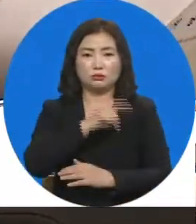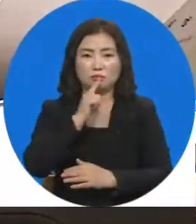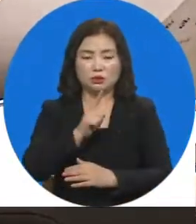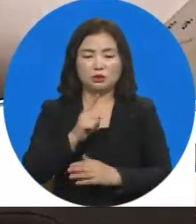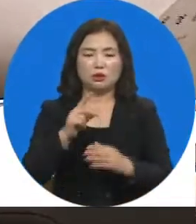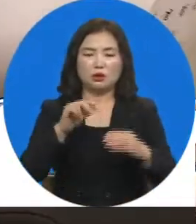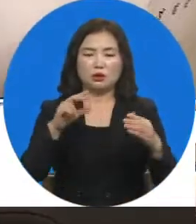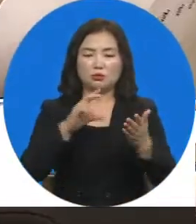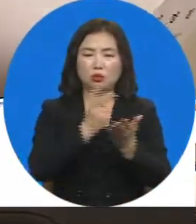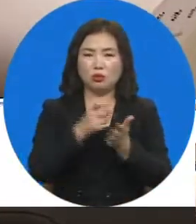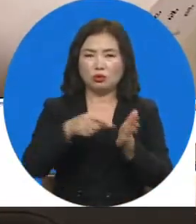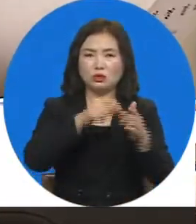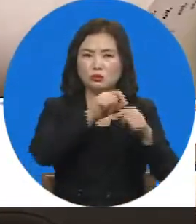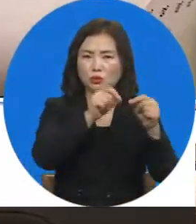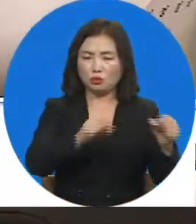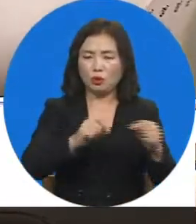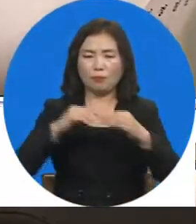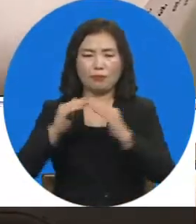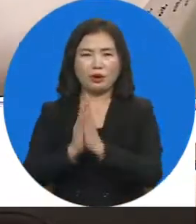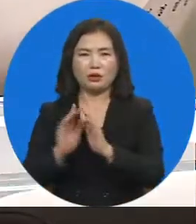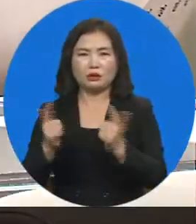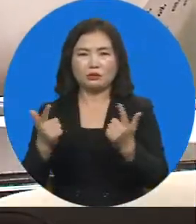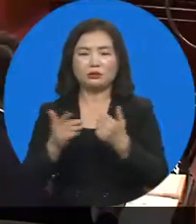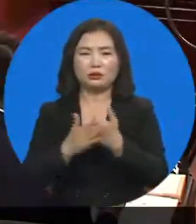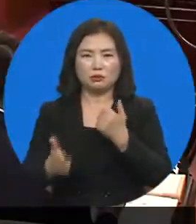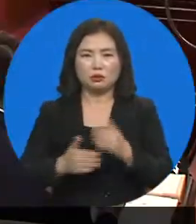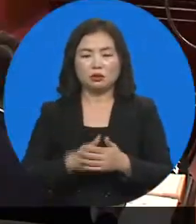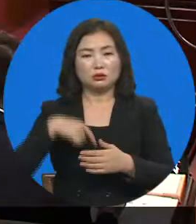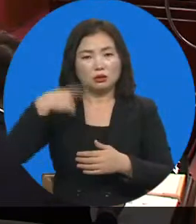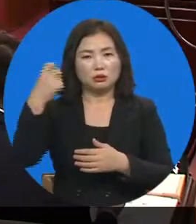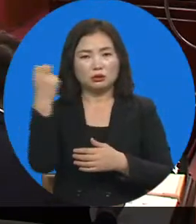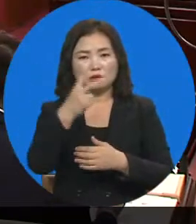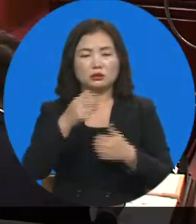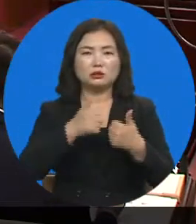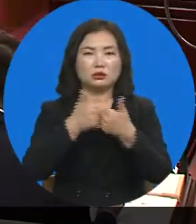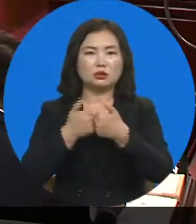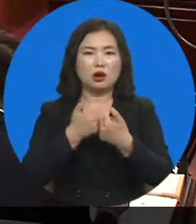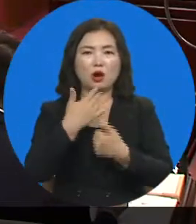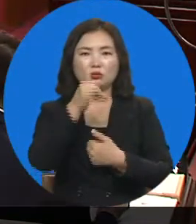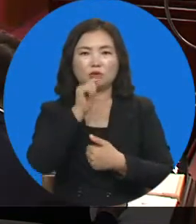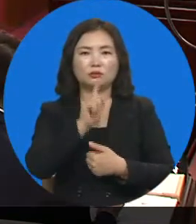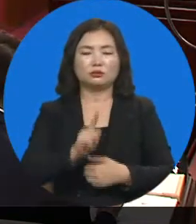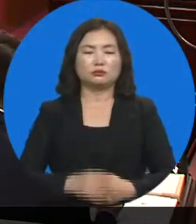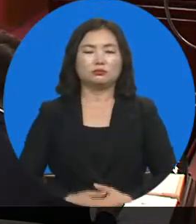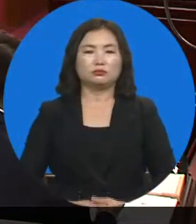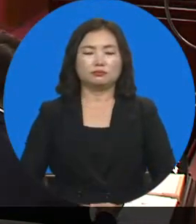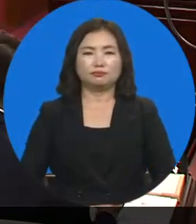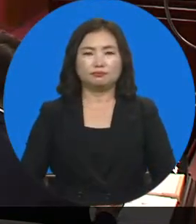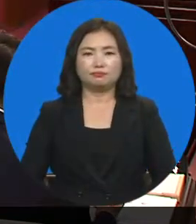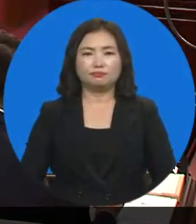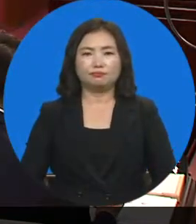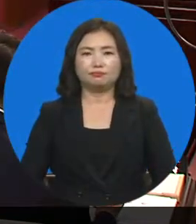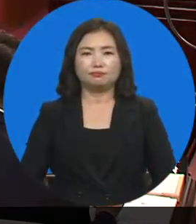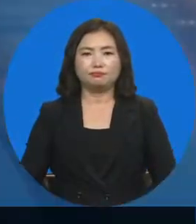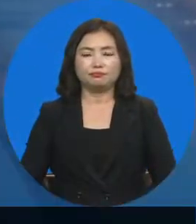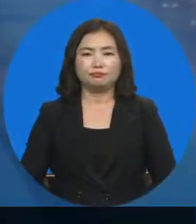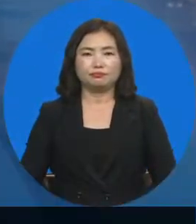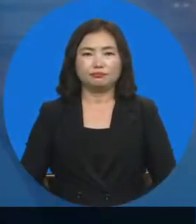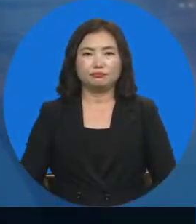조례안을 보류했을 뿐 폐기한 것이 아니라서 다음에 다시 다룰 수 있다고 밝혔습니다.